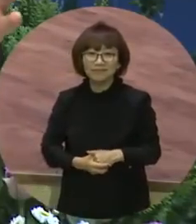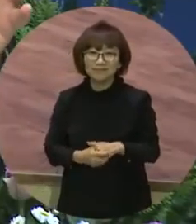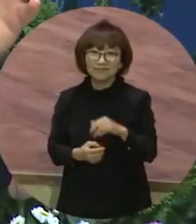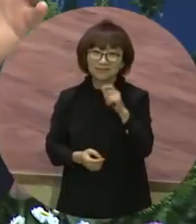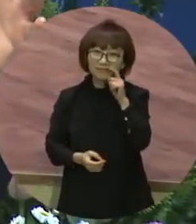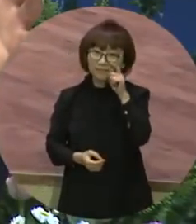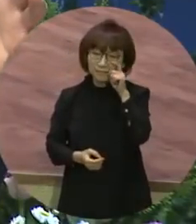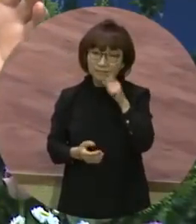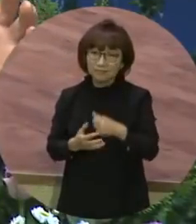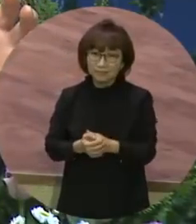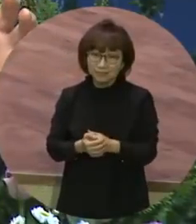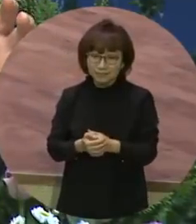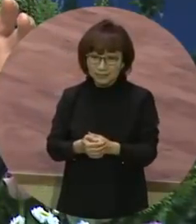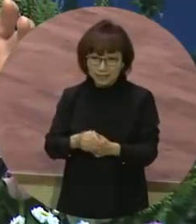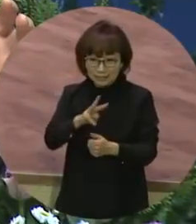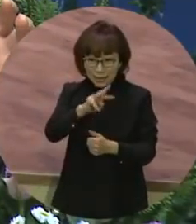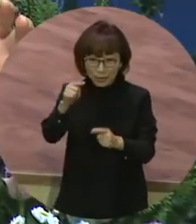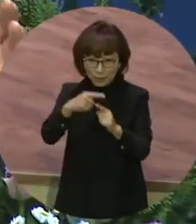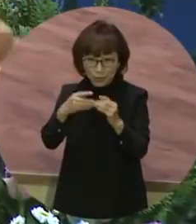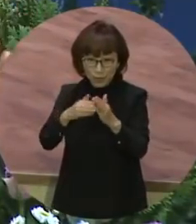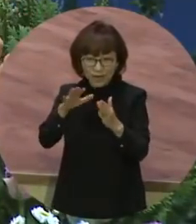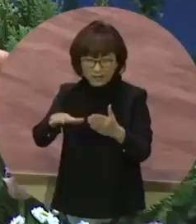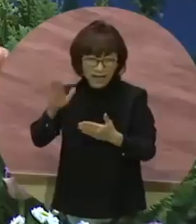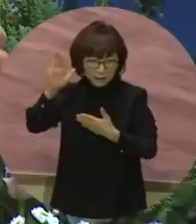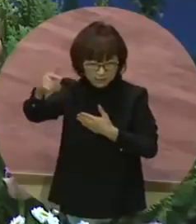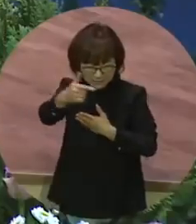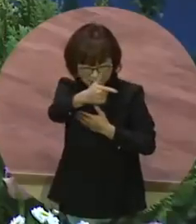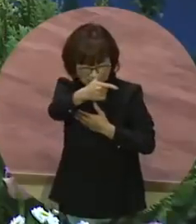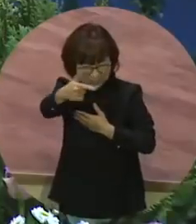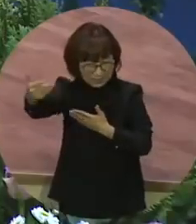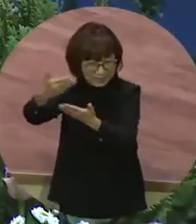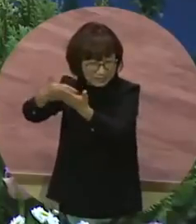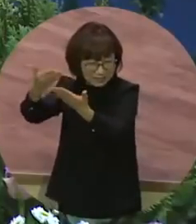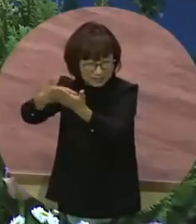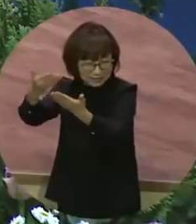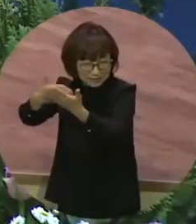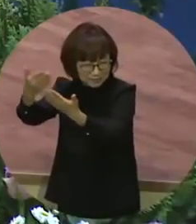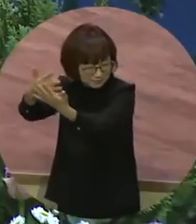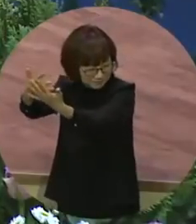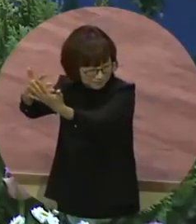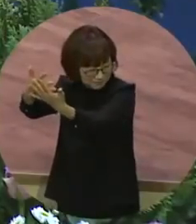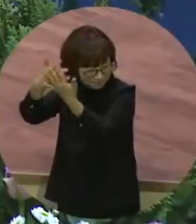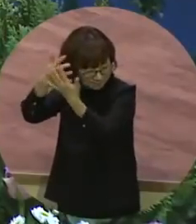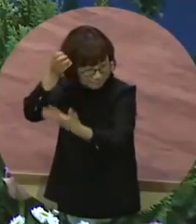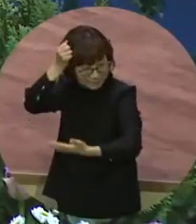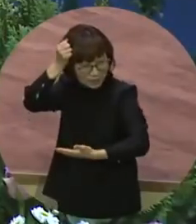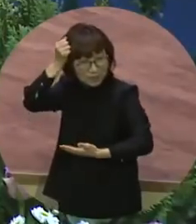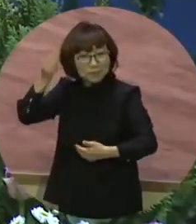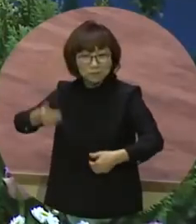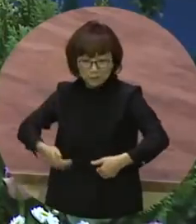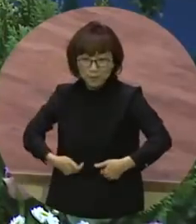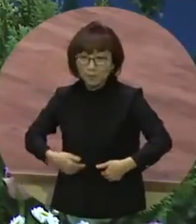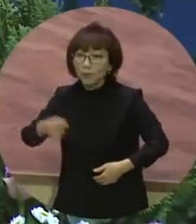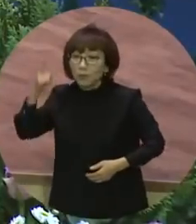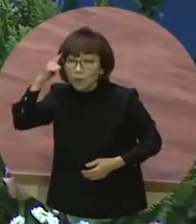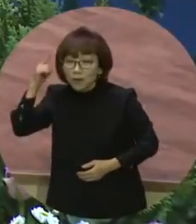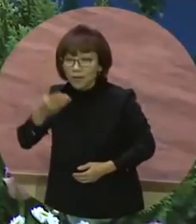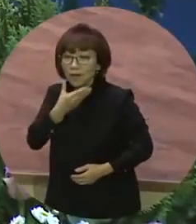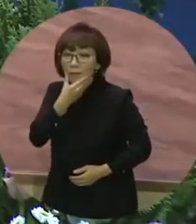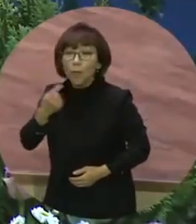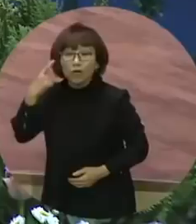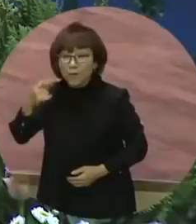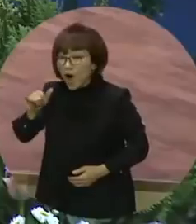예원교회는 큰 영적 그림을 그려야 됩니다. 예원교회는 이 복음 가진 교회로서 하나님 대표적인 교회로 하나님 세워가고